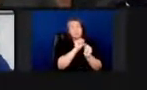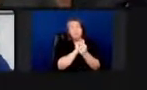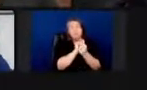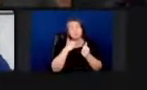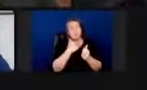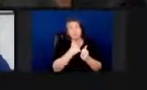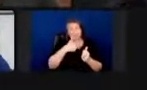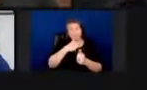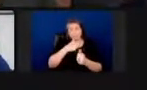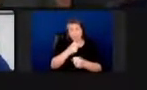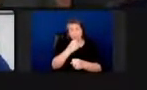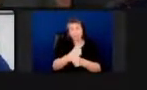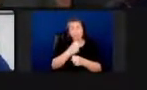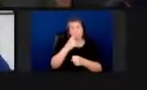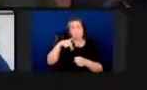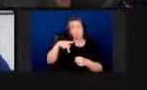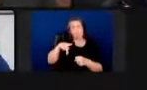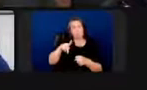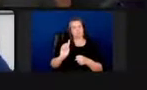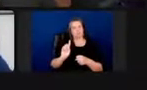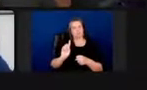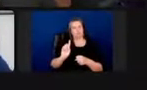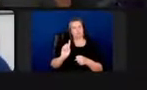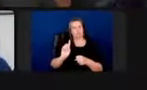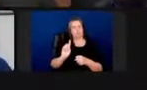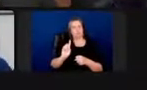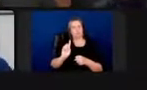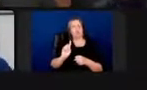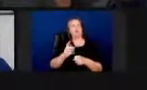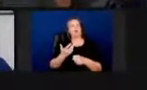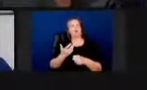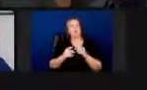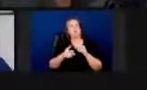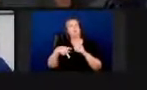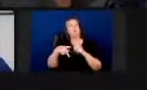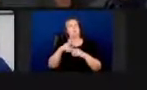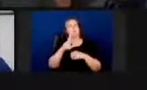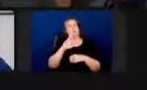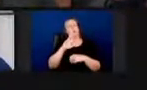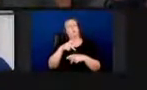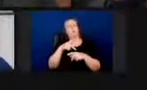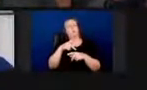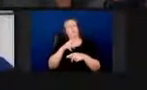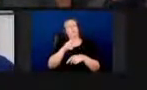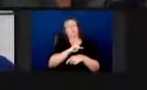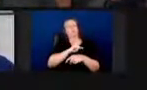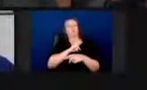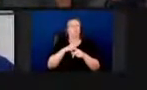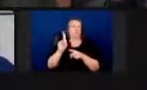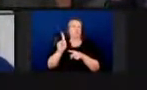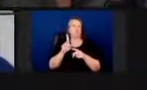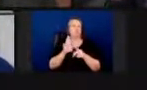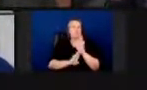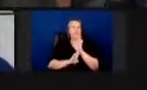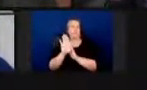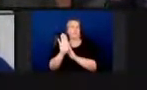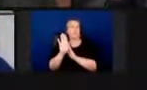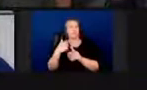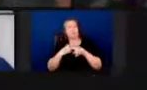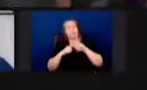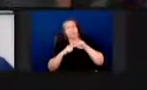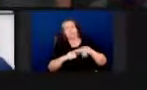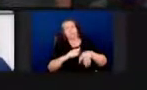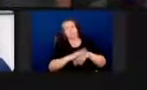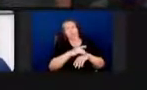za sumaku. Tutakuwa tukitegemea timu hii sana, na ningependa kusema kwamba